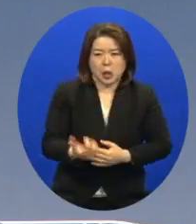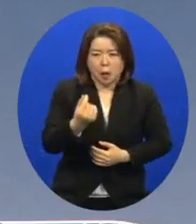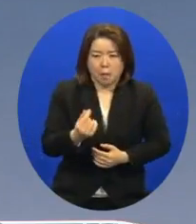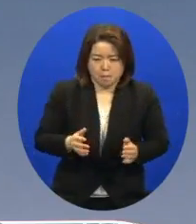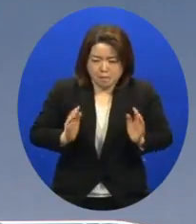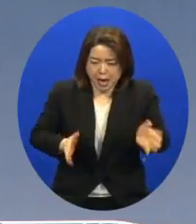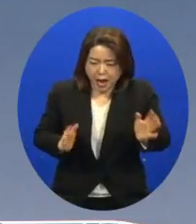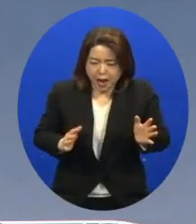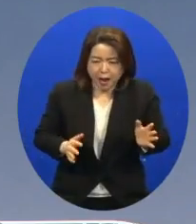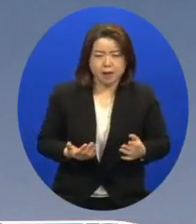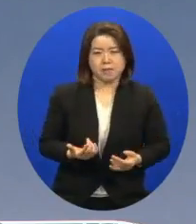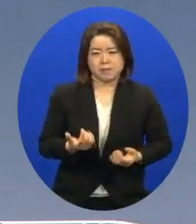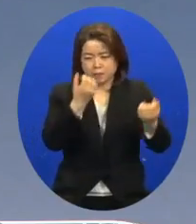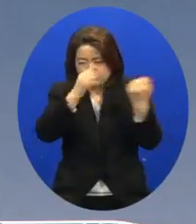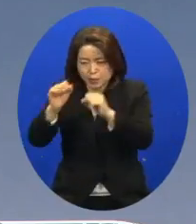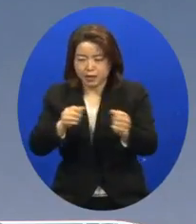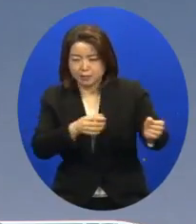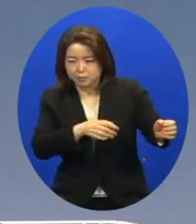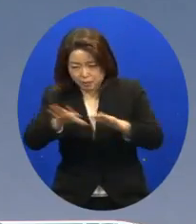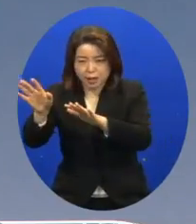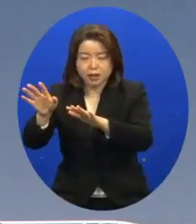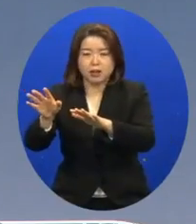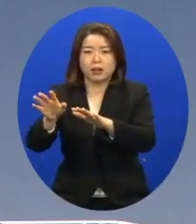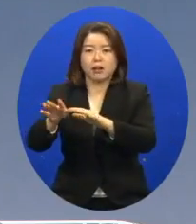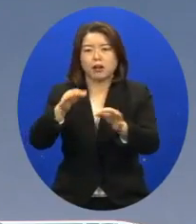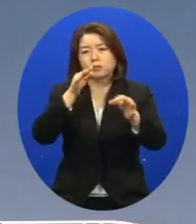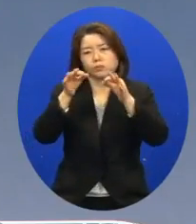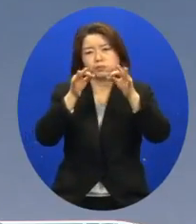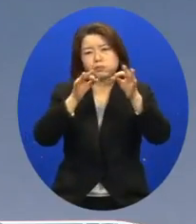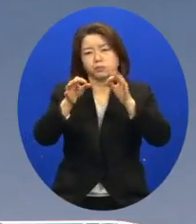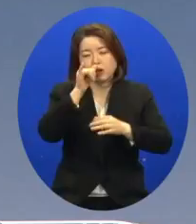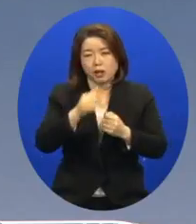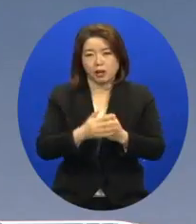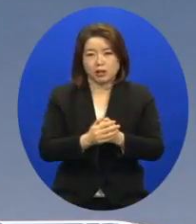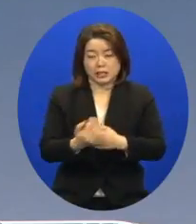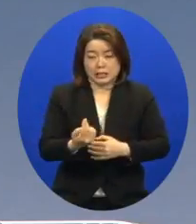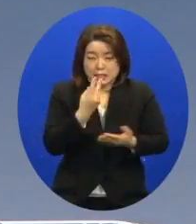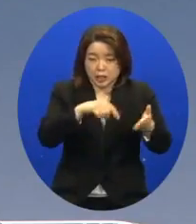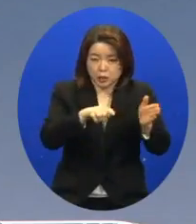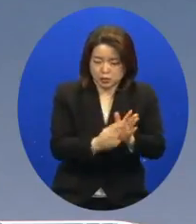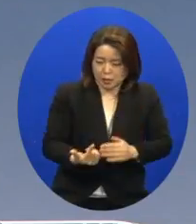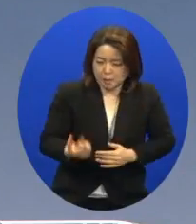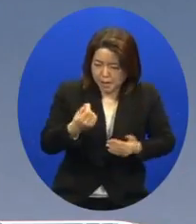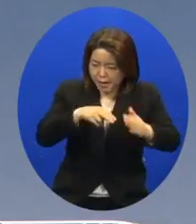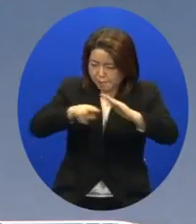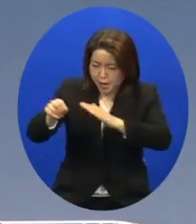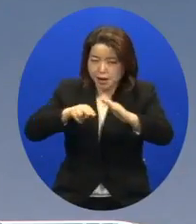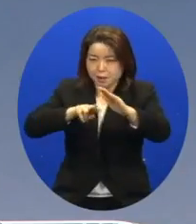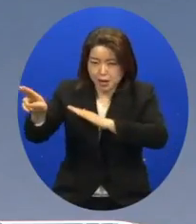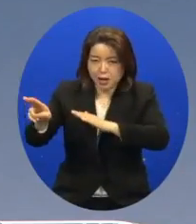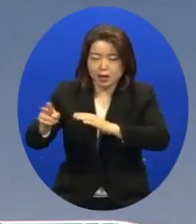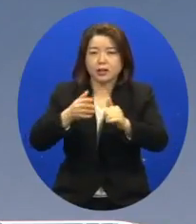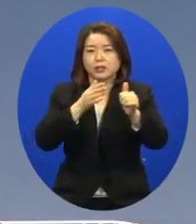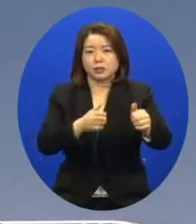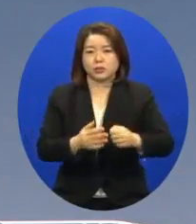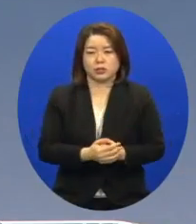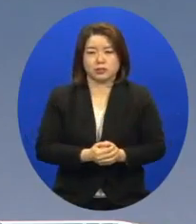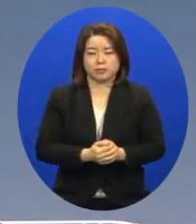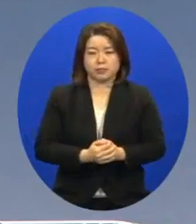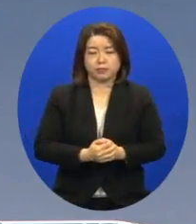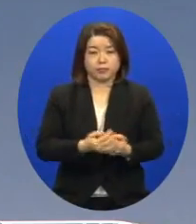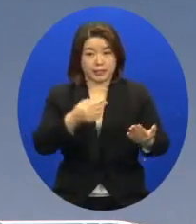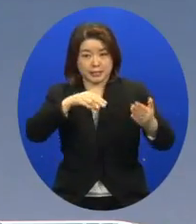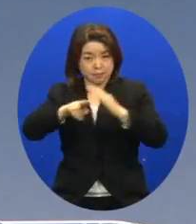외쳤습니다 그렇습니다 여러분 살려면 빨리 달아나야 합니다 다란 하십시오 오로지